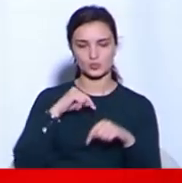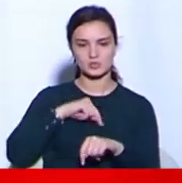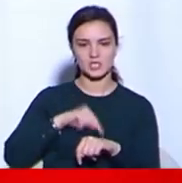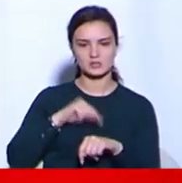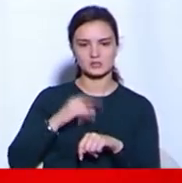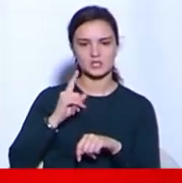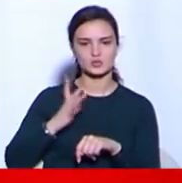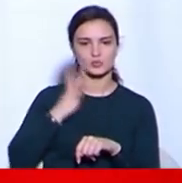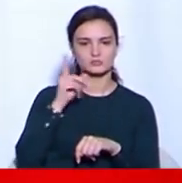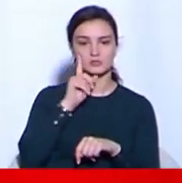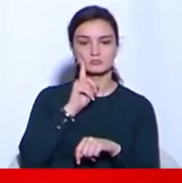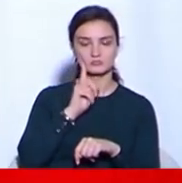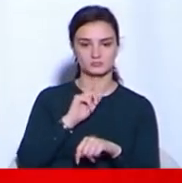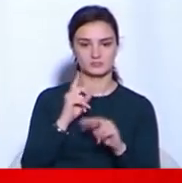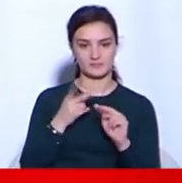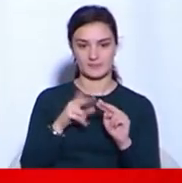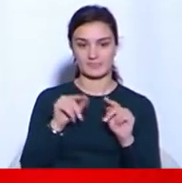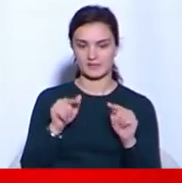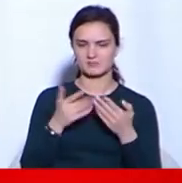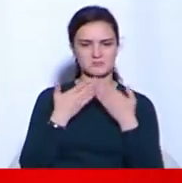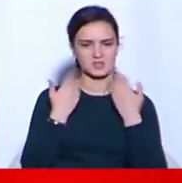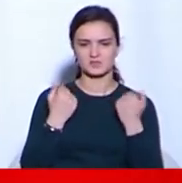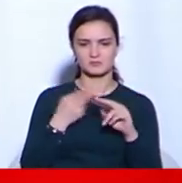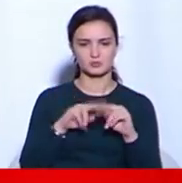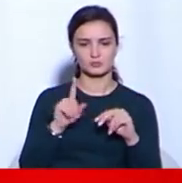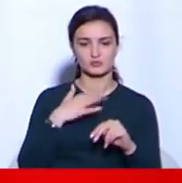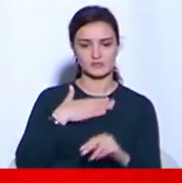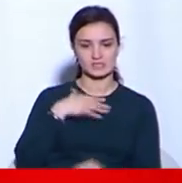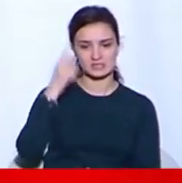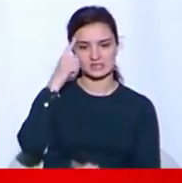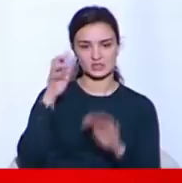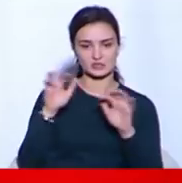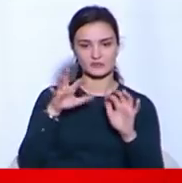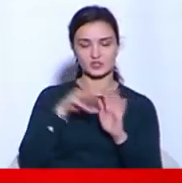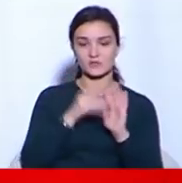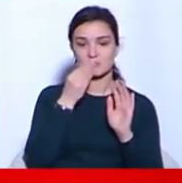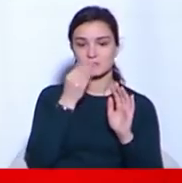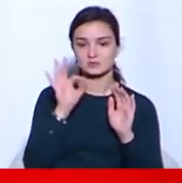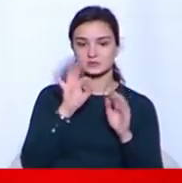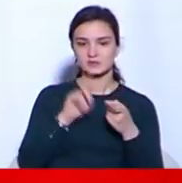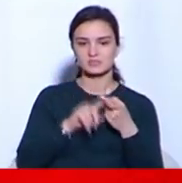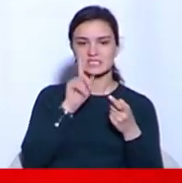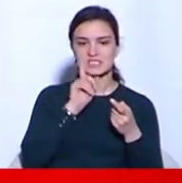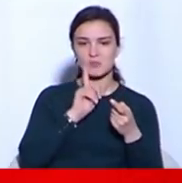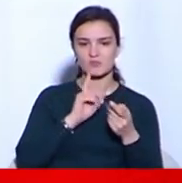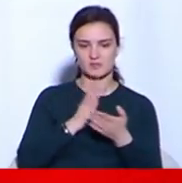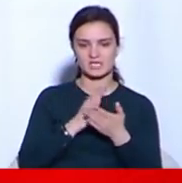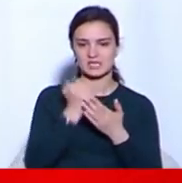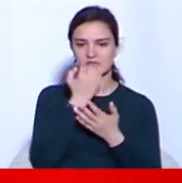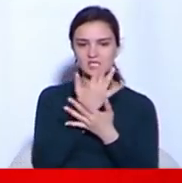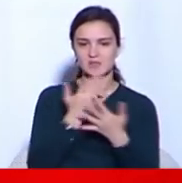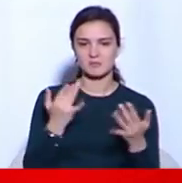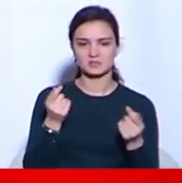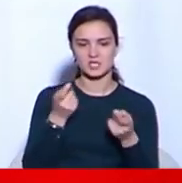განცდა, რომელიც მას ჰქონდა. და ეს მარტივია, იმიტომ რომ ჩვენს ტვინში კვებასთან დაკავშირებული სიამოვნება არის ისეთ